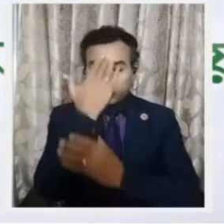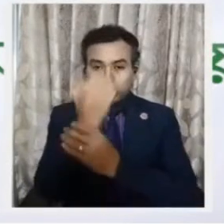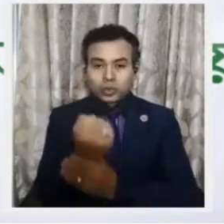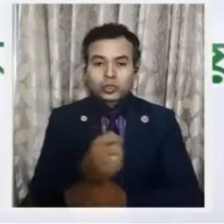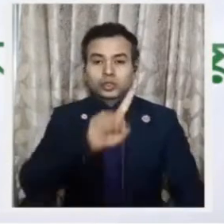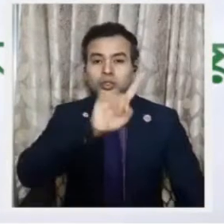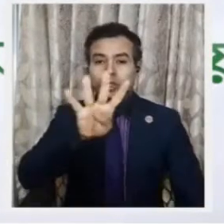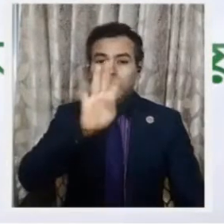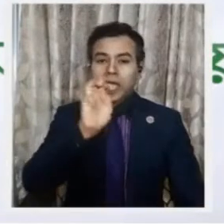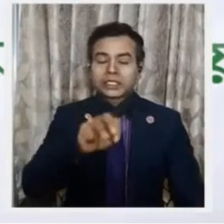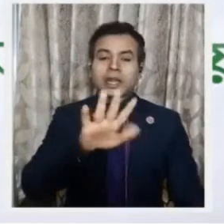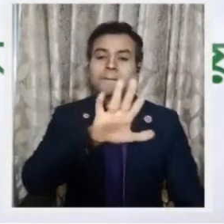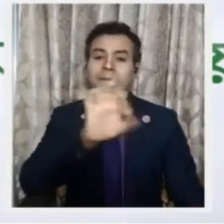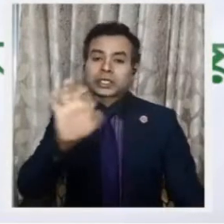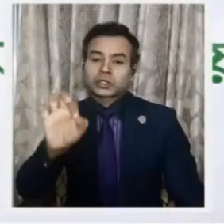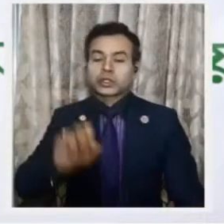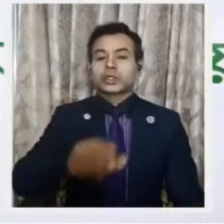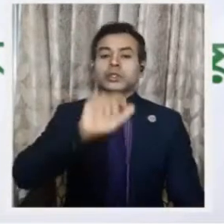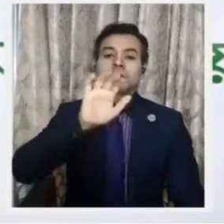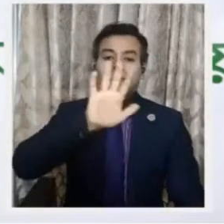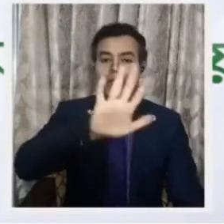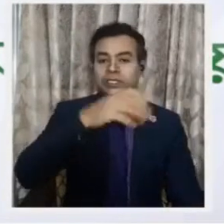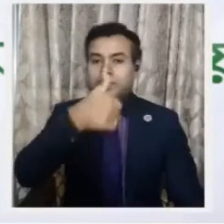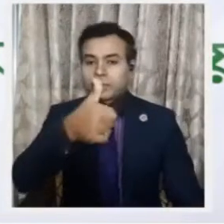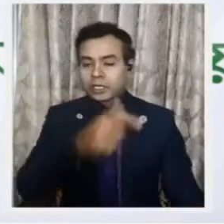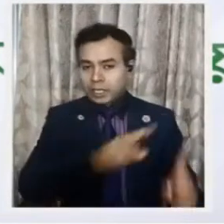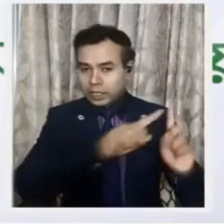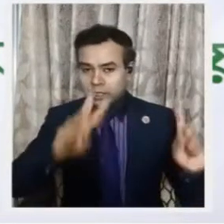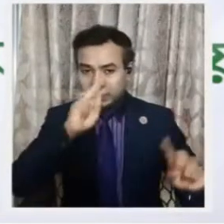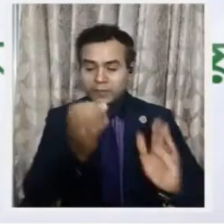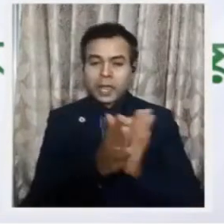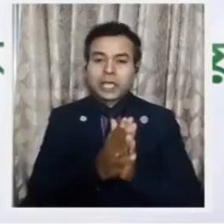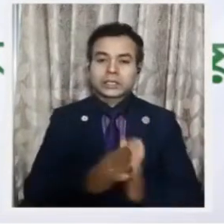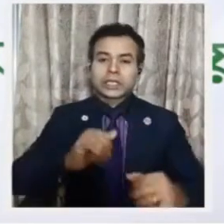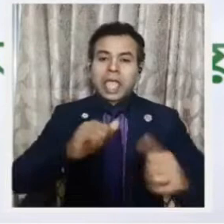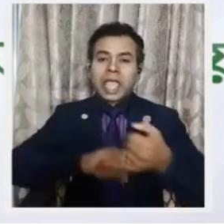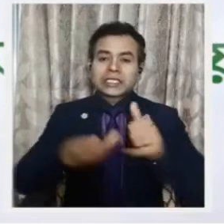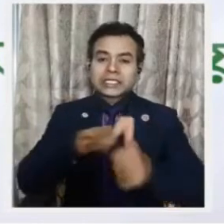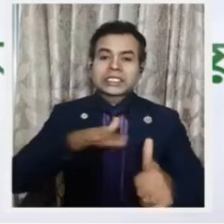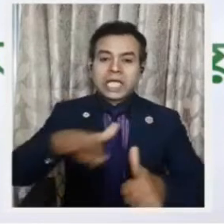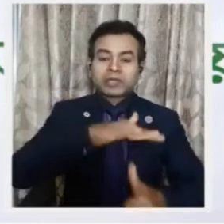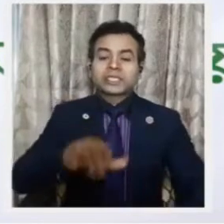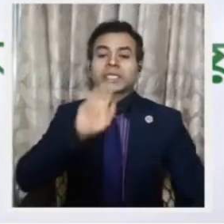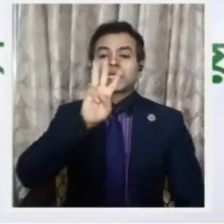বাংলাদেশের এই ছিল তথ্য। 24 ঘন্টায় দক্ষিণ পূর্ব এশিয়ায় শনাক্ত হয়েছেন